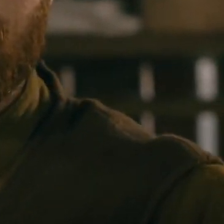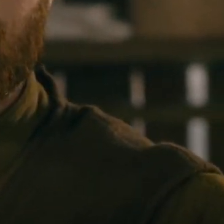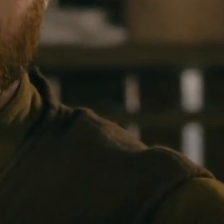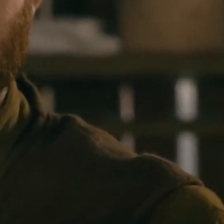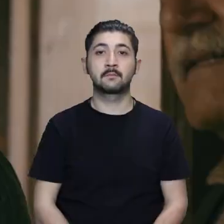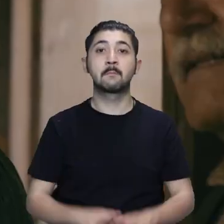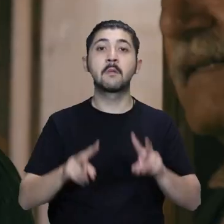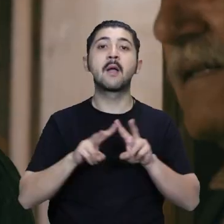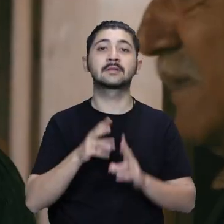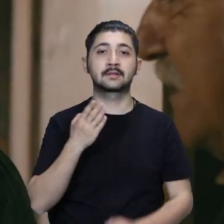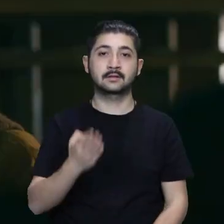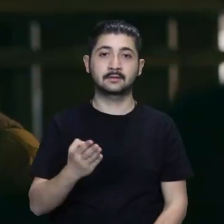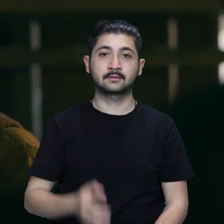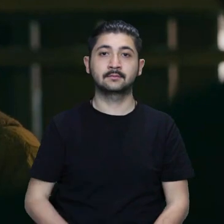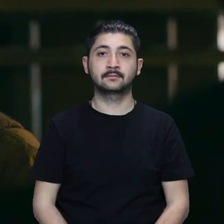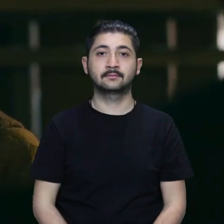Mehmet.